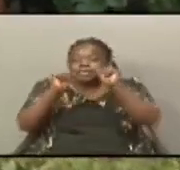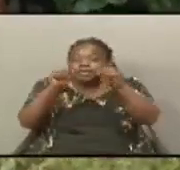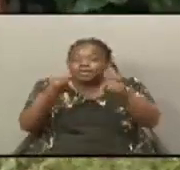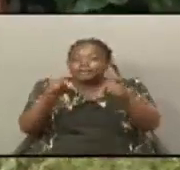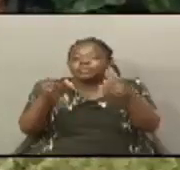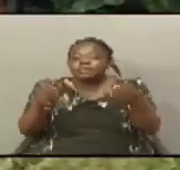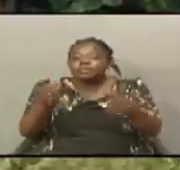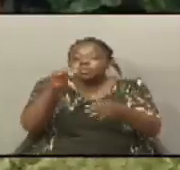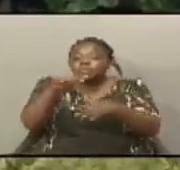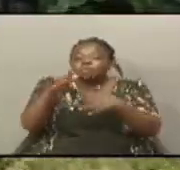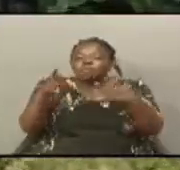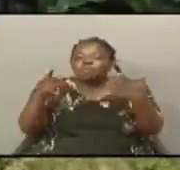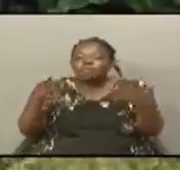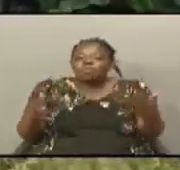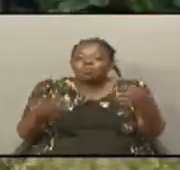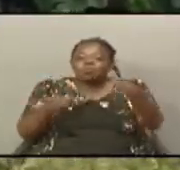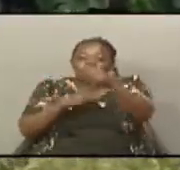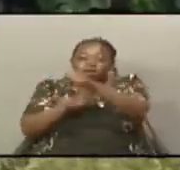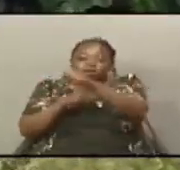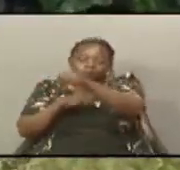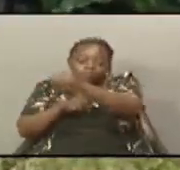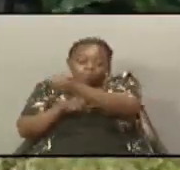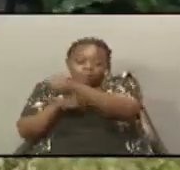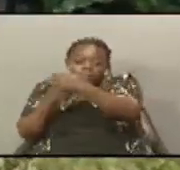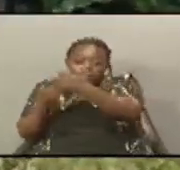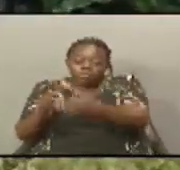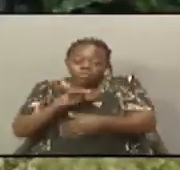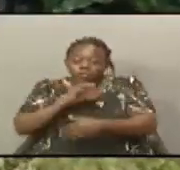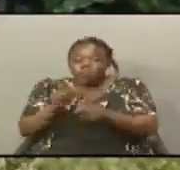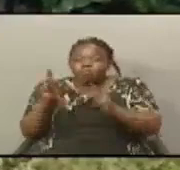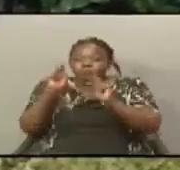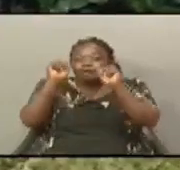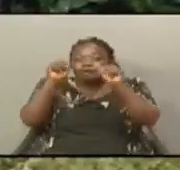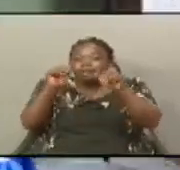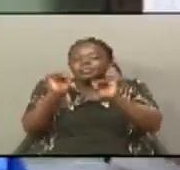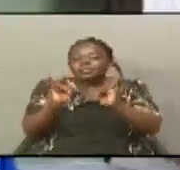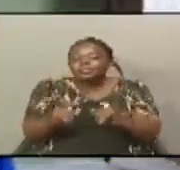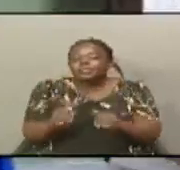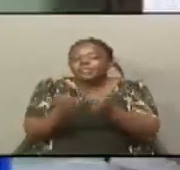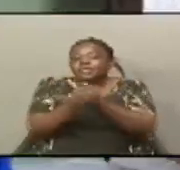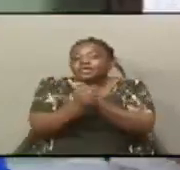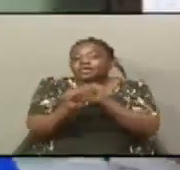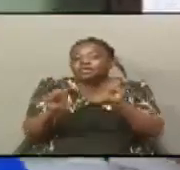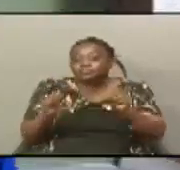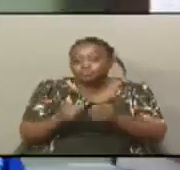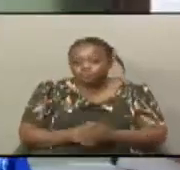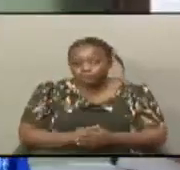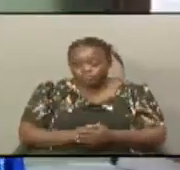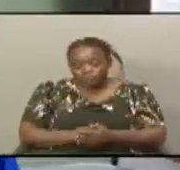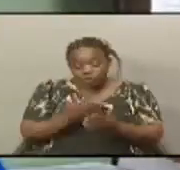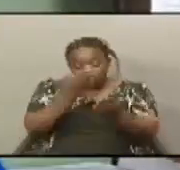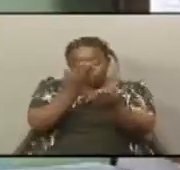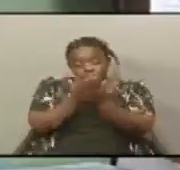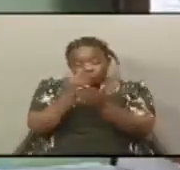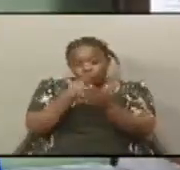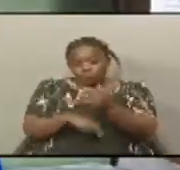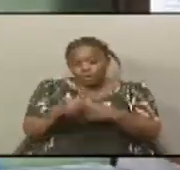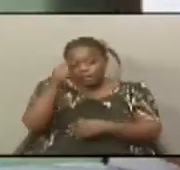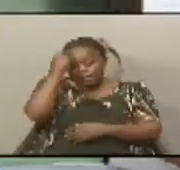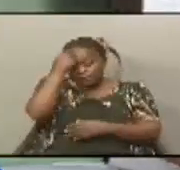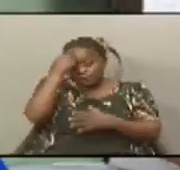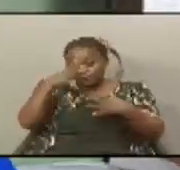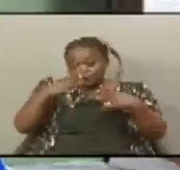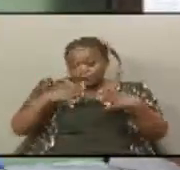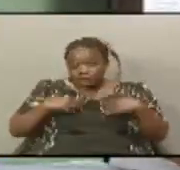put more gabions at more sites and then our people remain safe. Tusaba nti no government